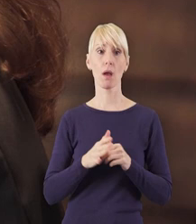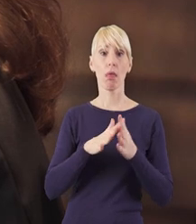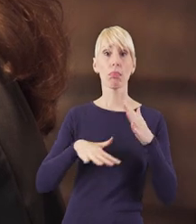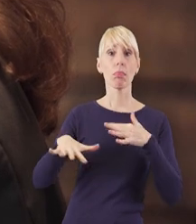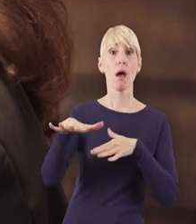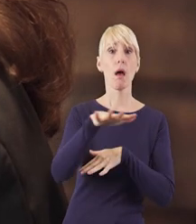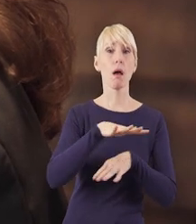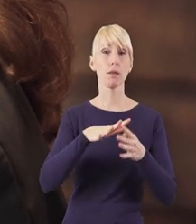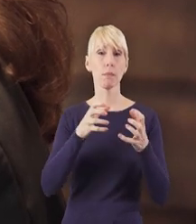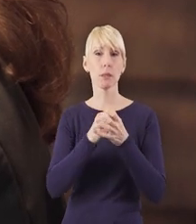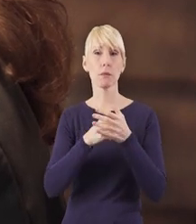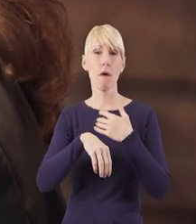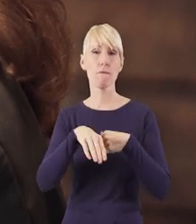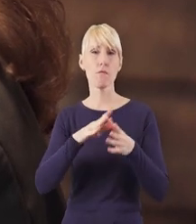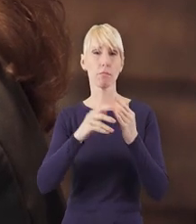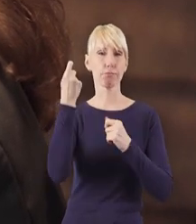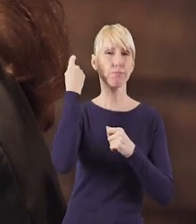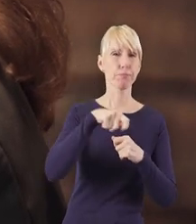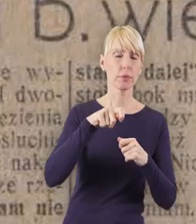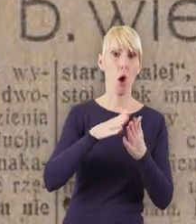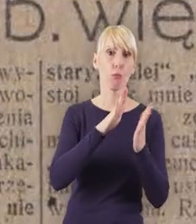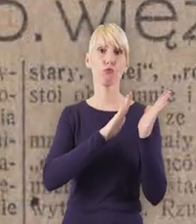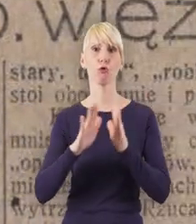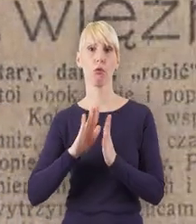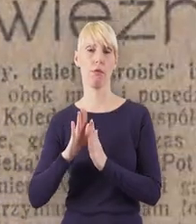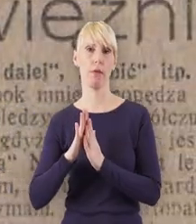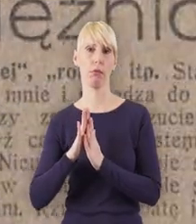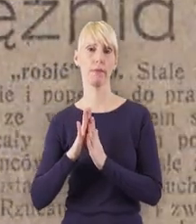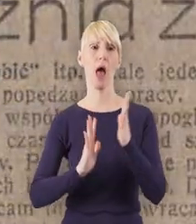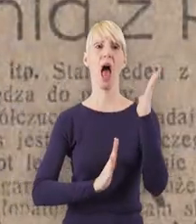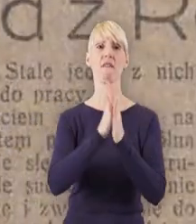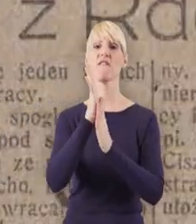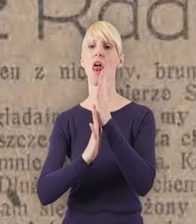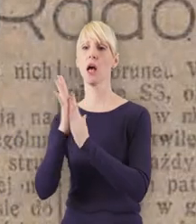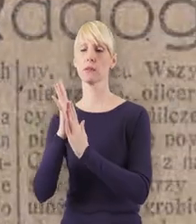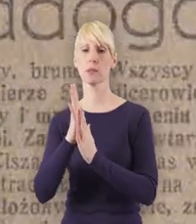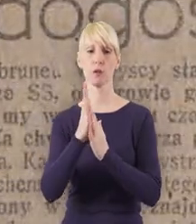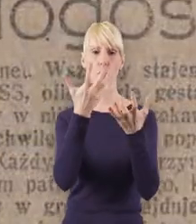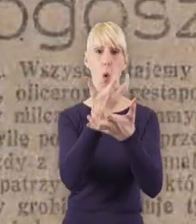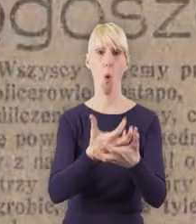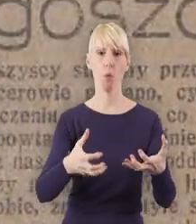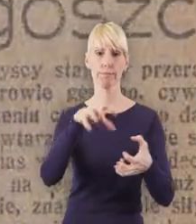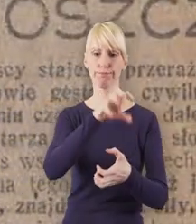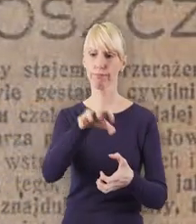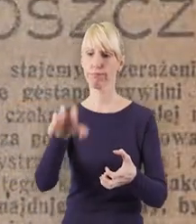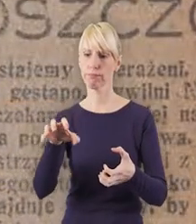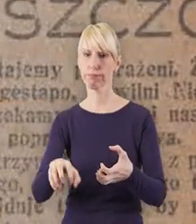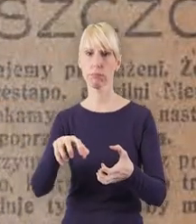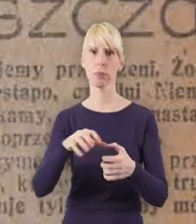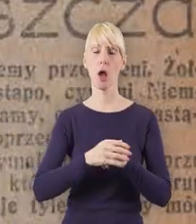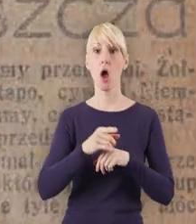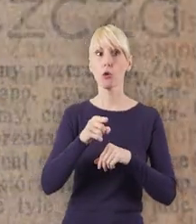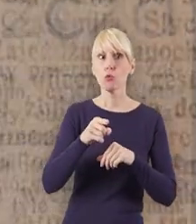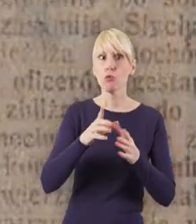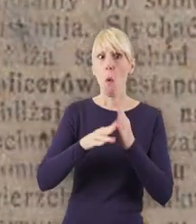Tereny masowych mordów były zwykle uprzednio przygotowane. W lasach wykopane były doły, w których spocząć miały ofiary. Aby